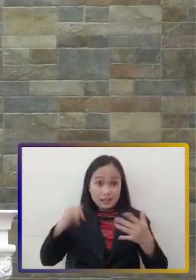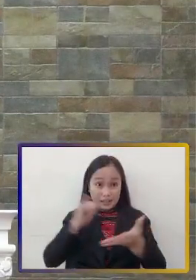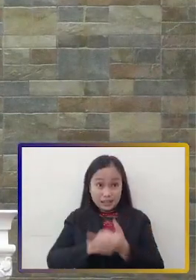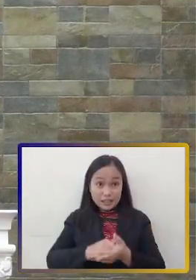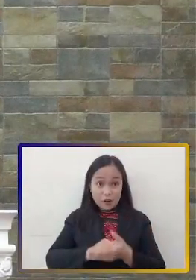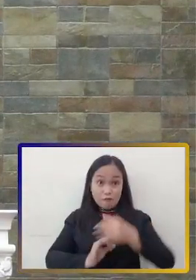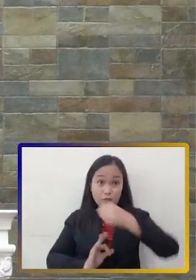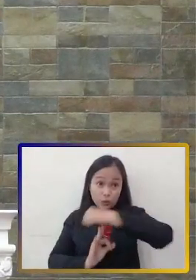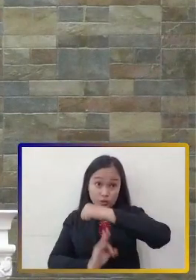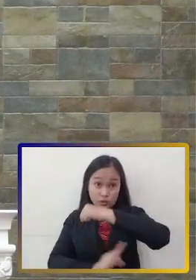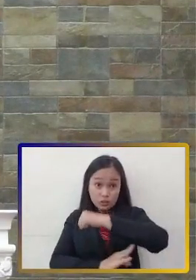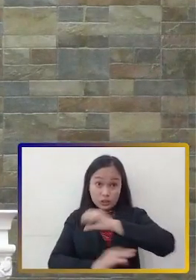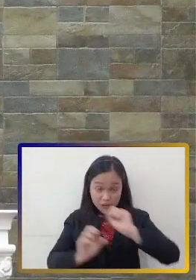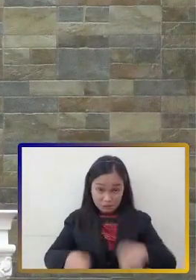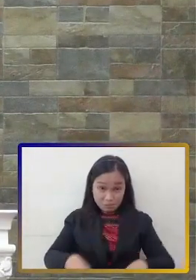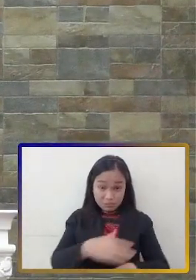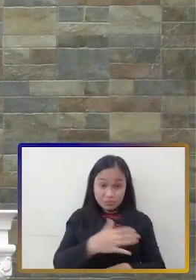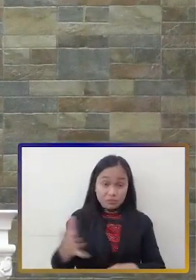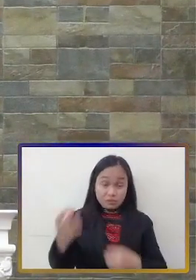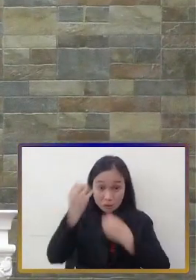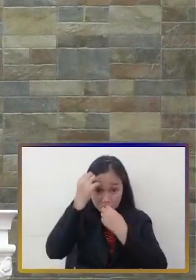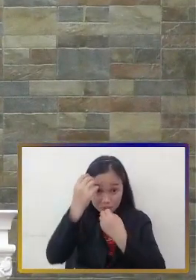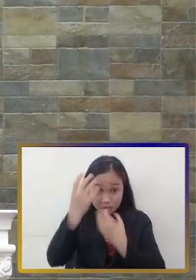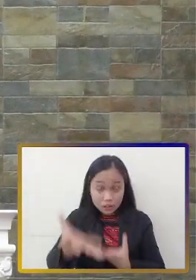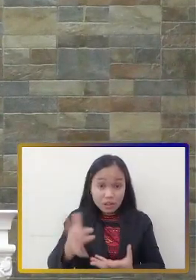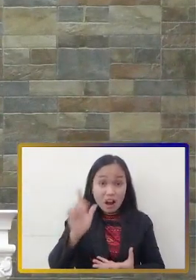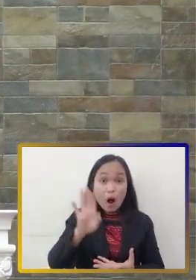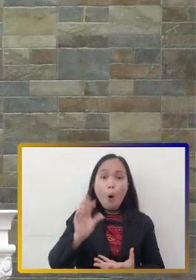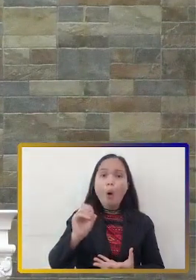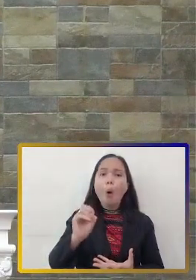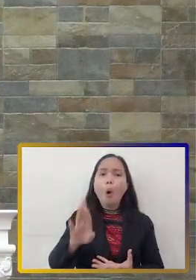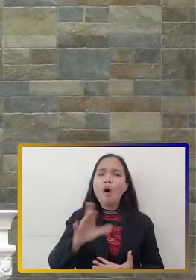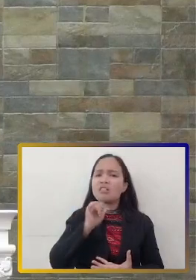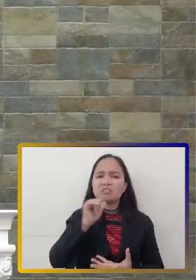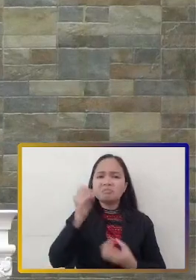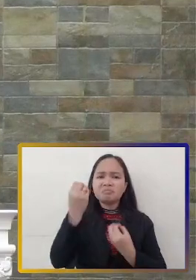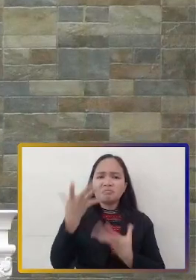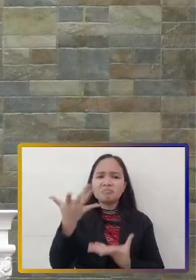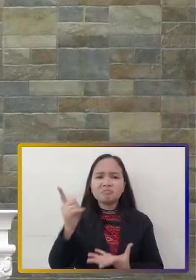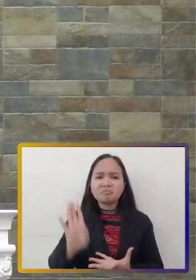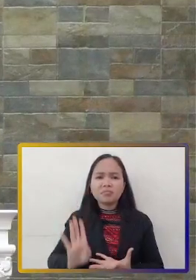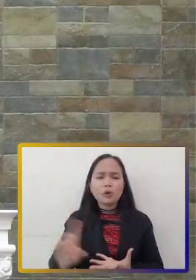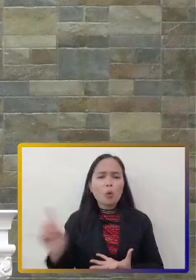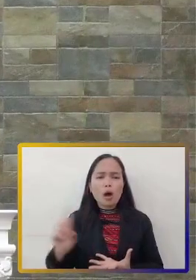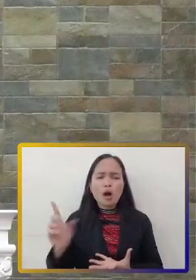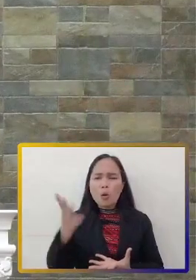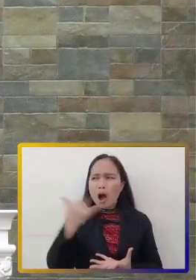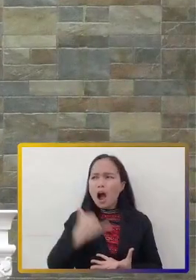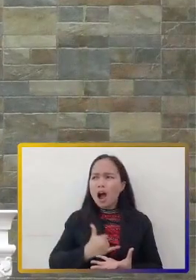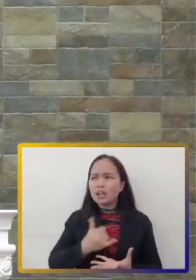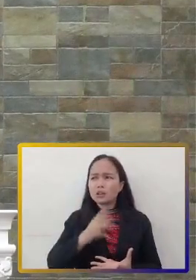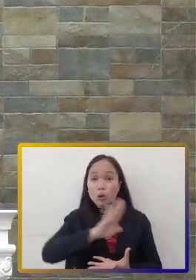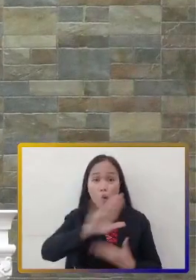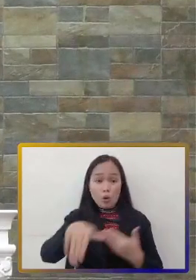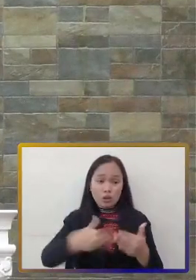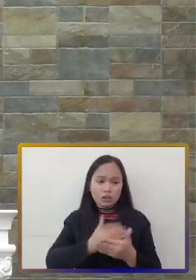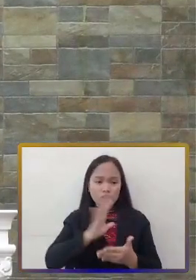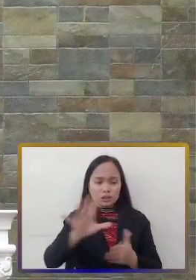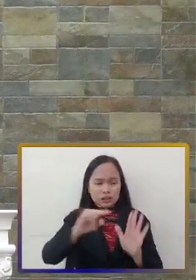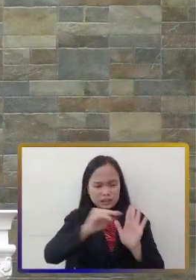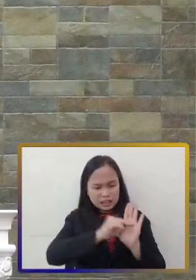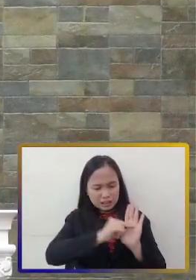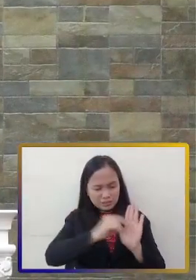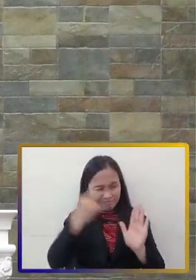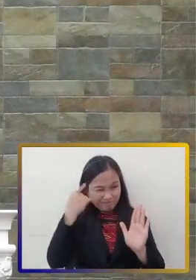Will you still disobey God or obey God? Why don't you bring all these negative thoughts into